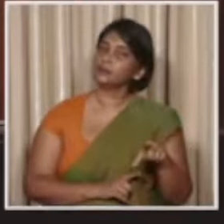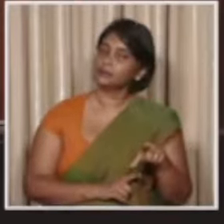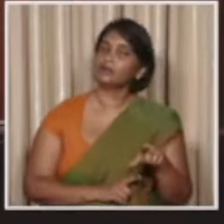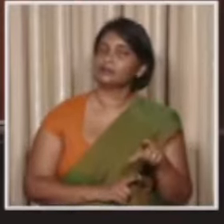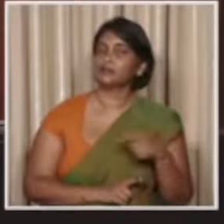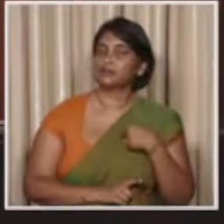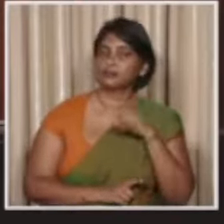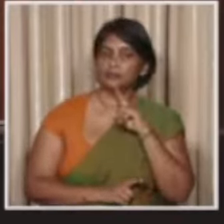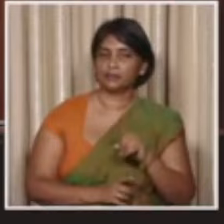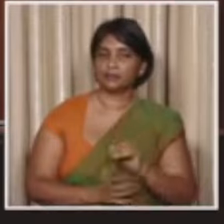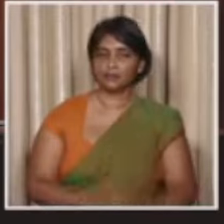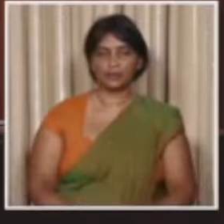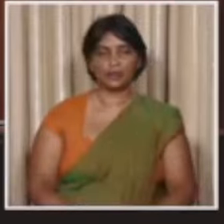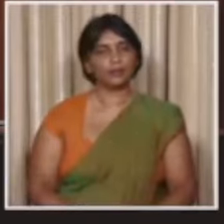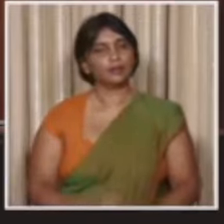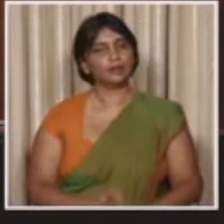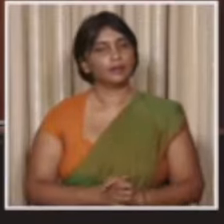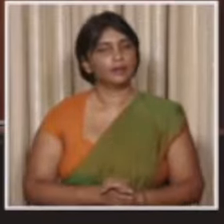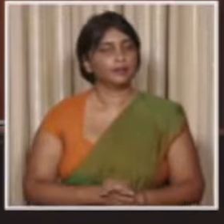සුදුසුයි, මම යෝජනා කරනවා.